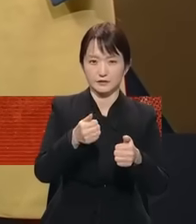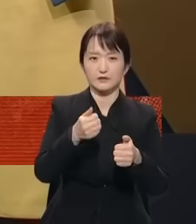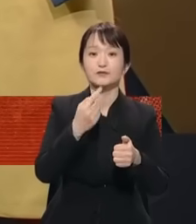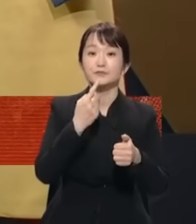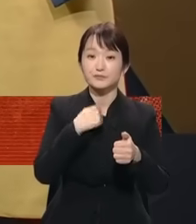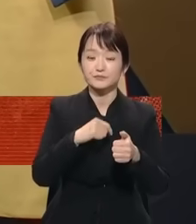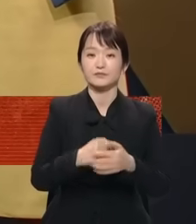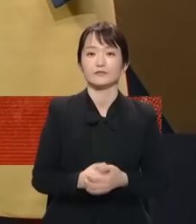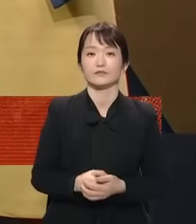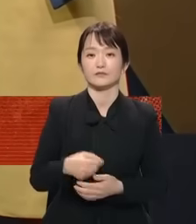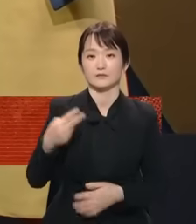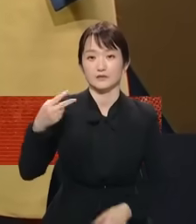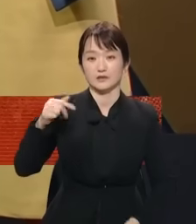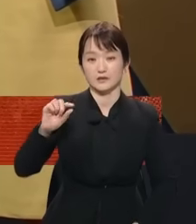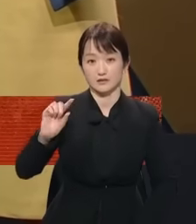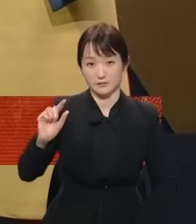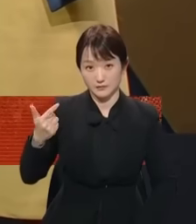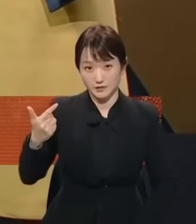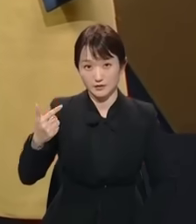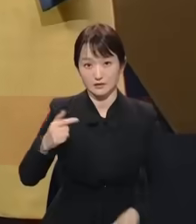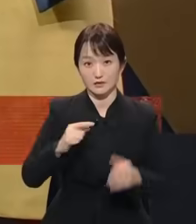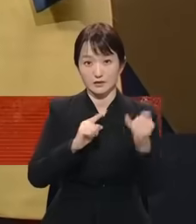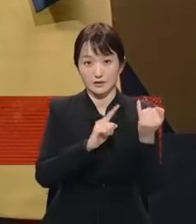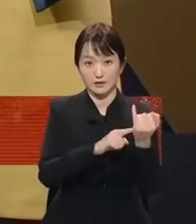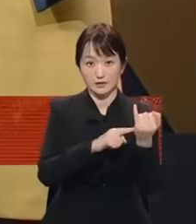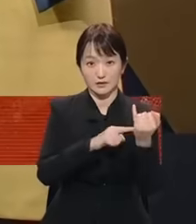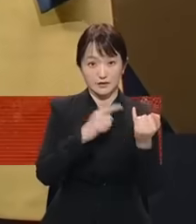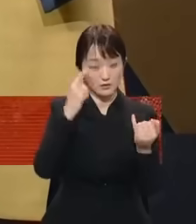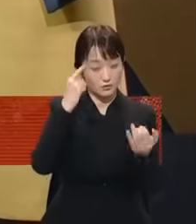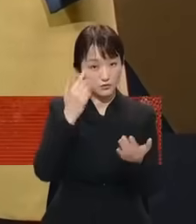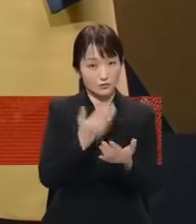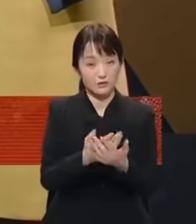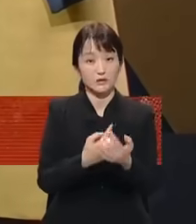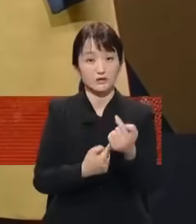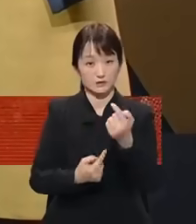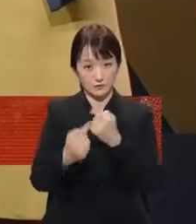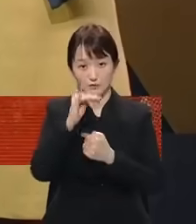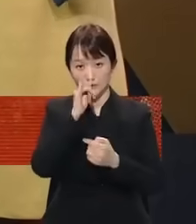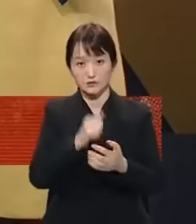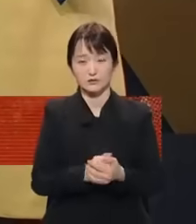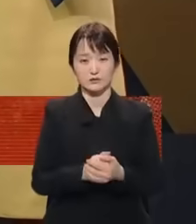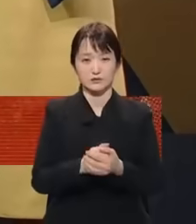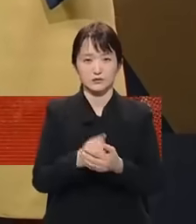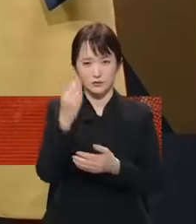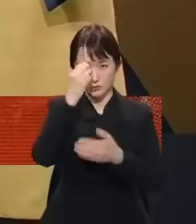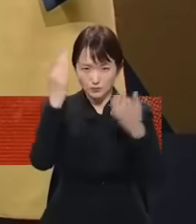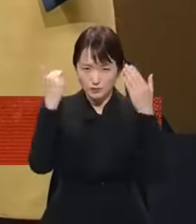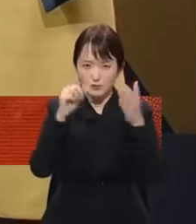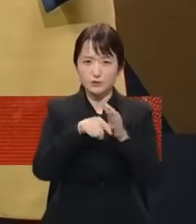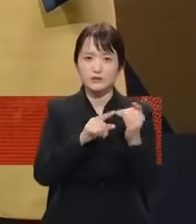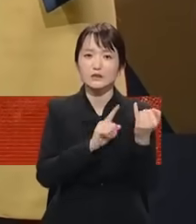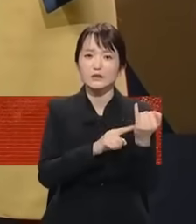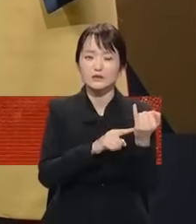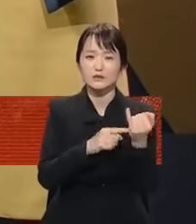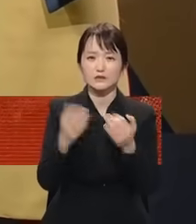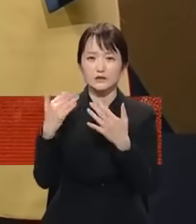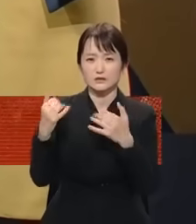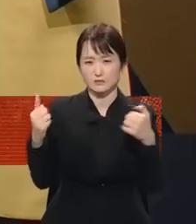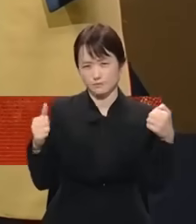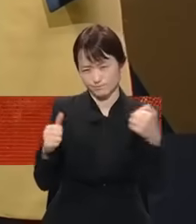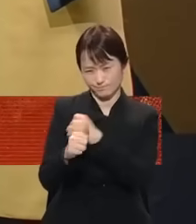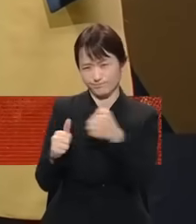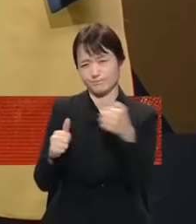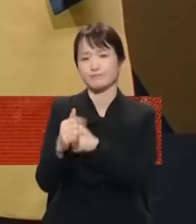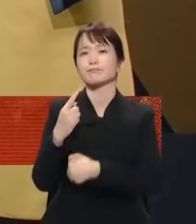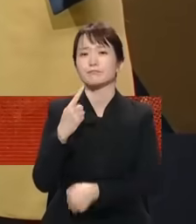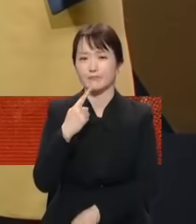사건 반장의 S씨에 대한 충격적인 제보가 들어왔습니다. 학창시절 이 배우에게 학교 폭력을